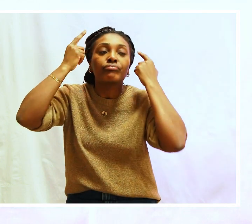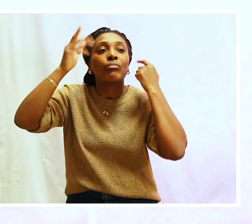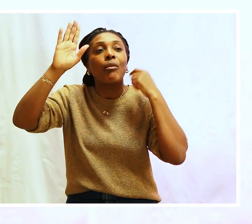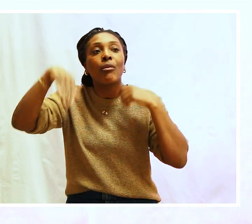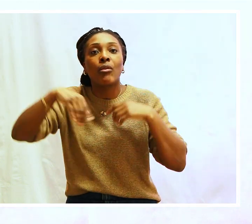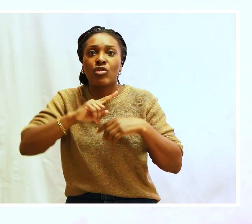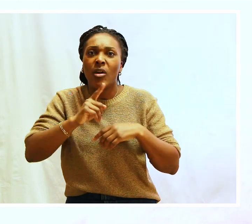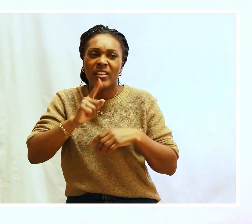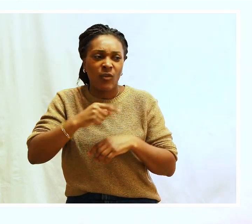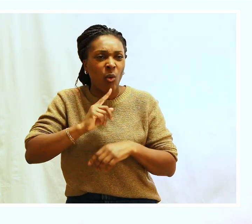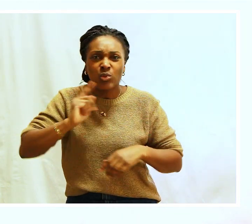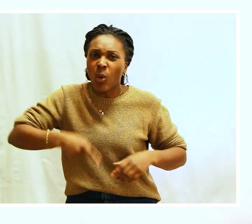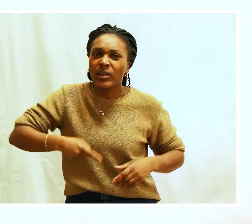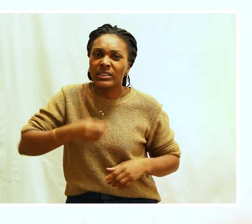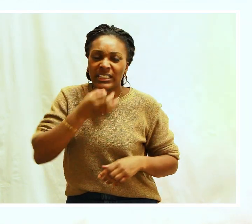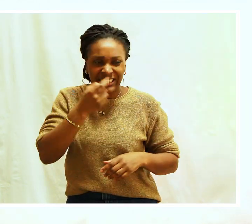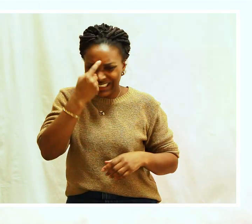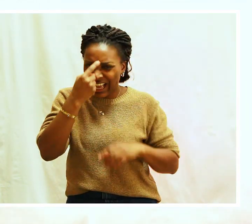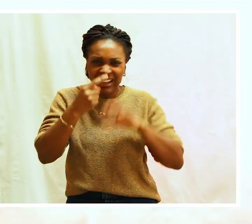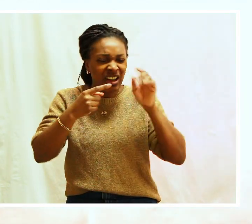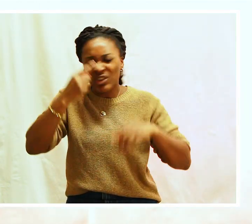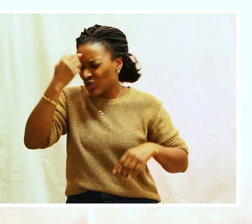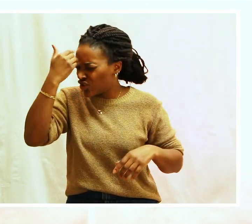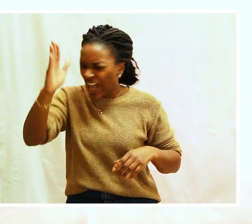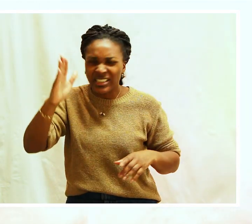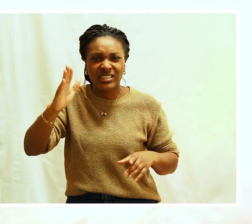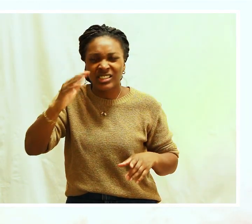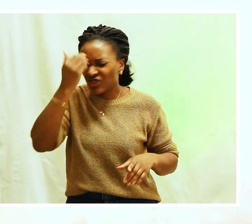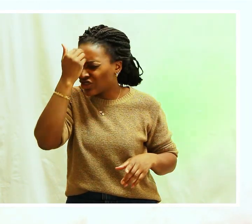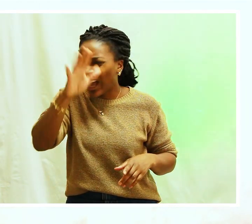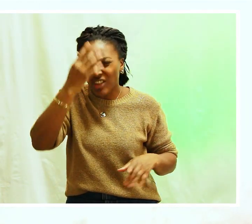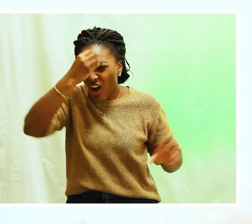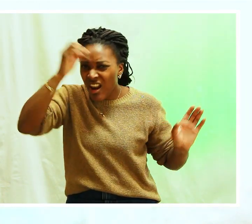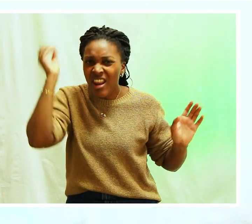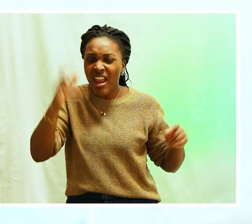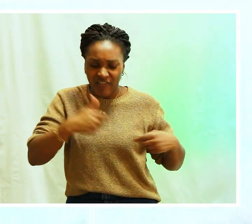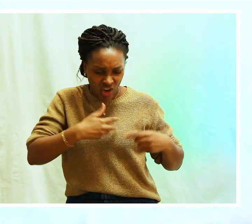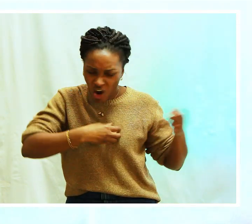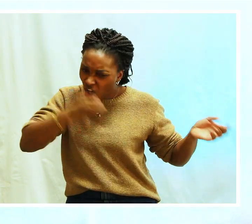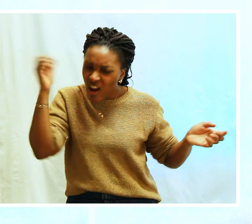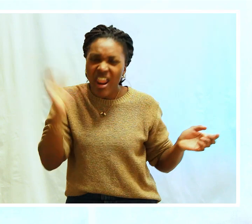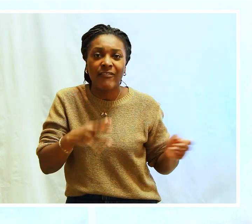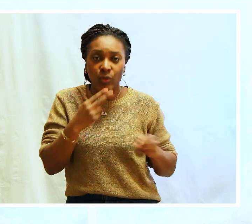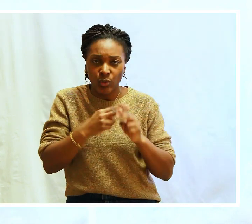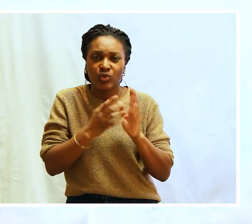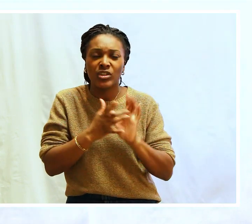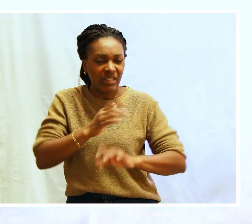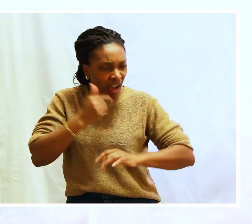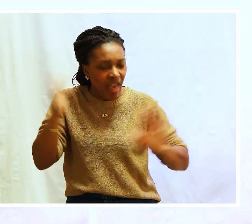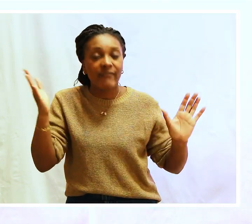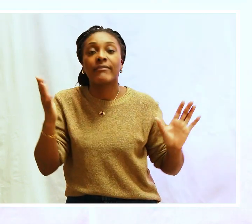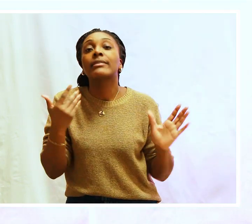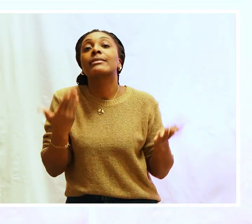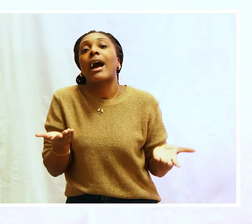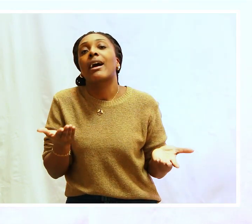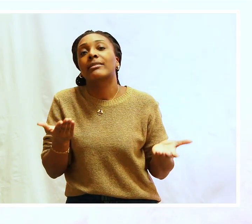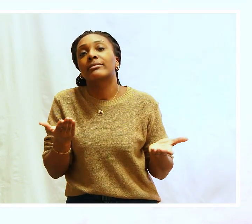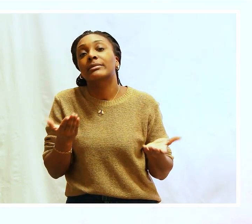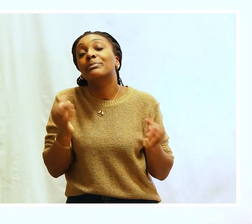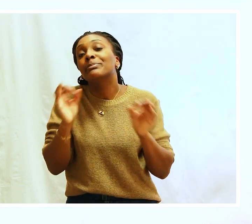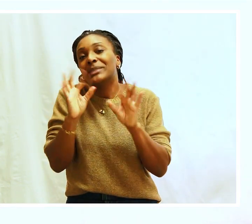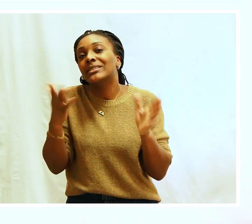vraiment prendre autorité sur cette pensée et l'ôter de ton cœur dans le nom de Jésus parce que Dieu est capable de le